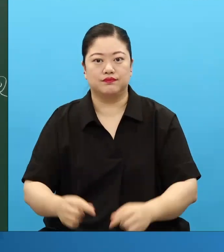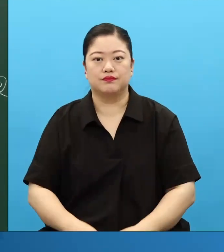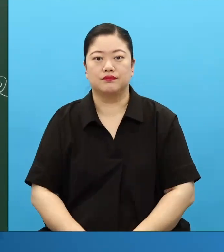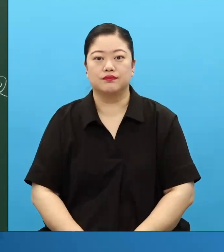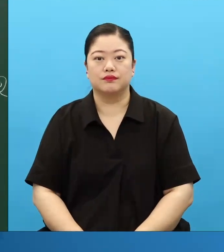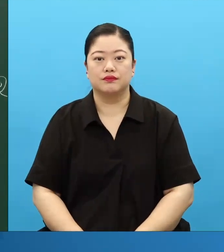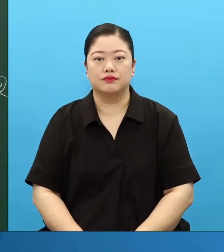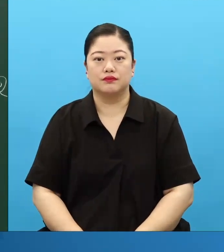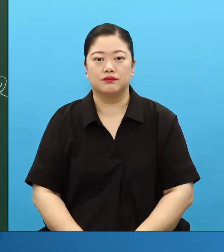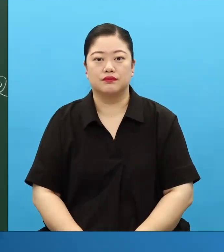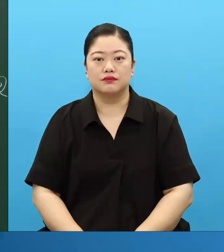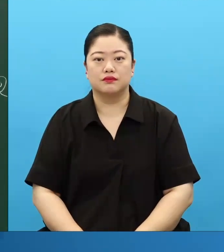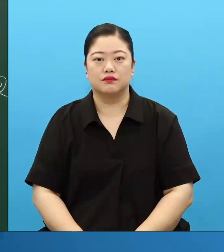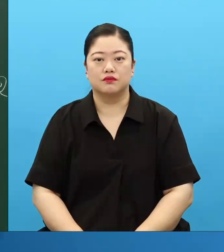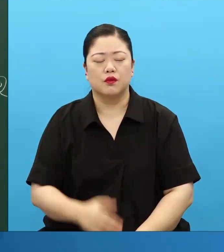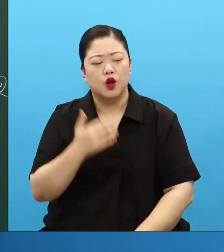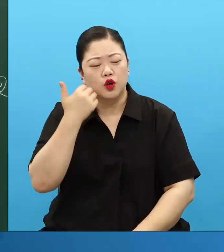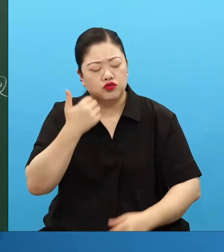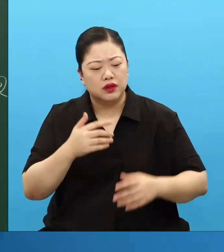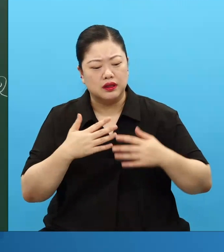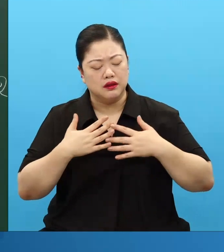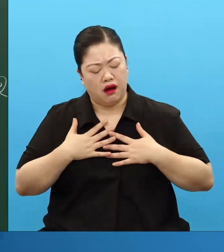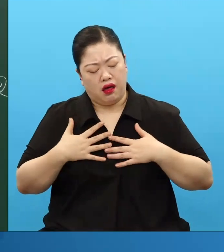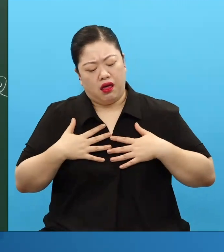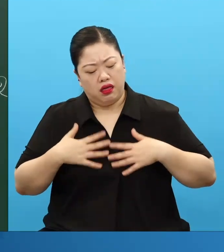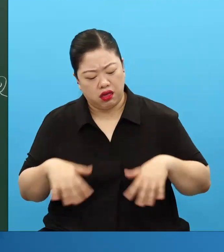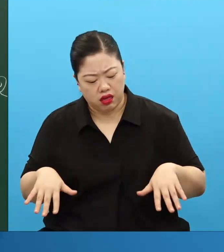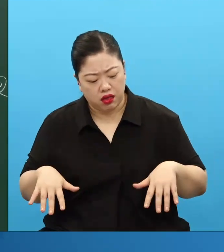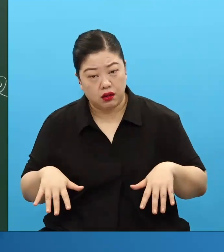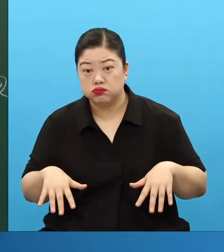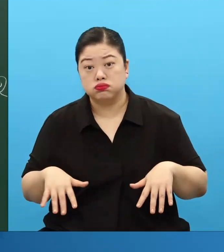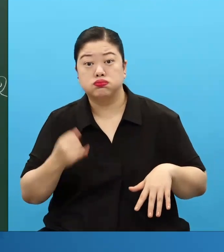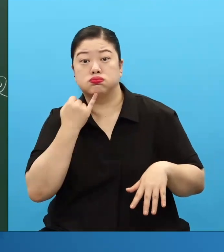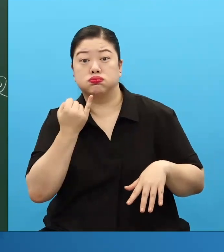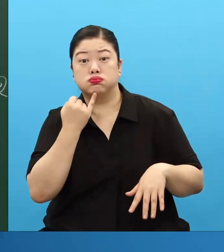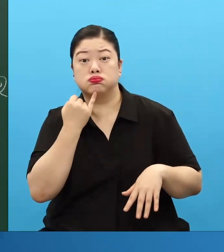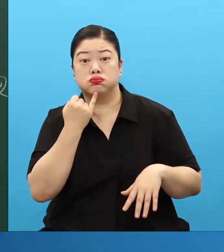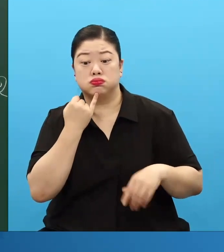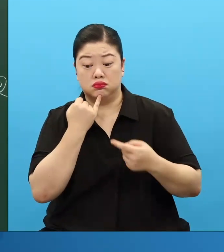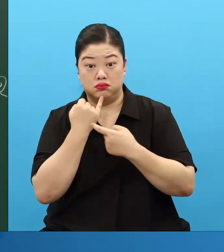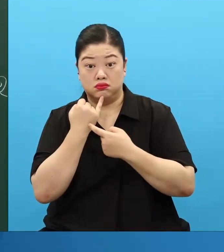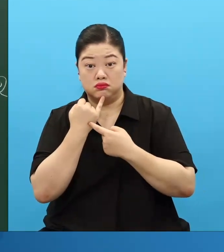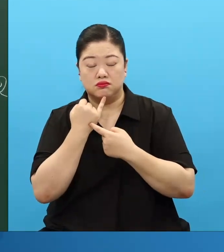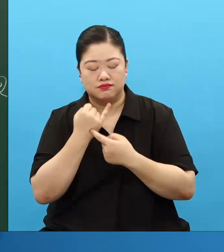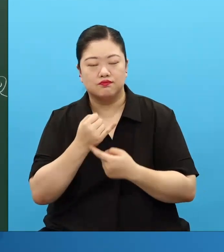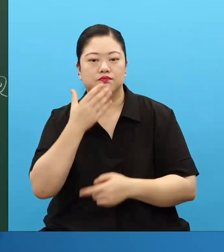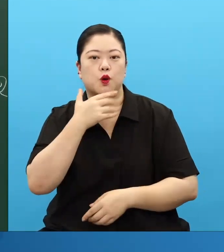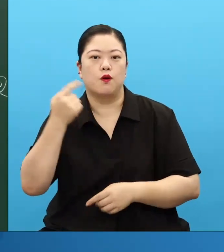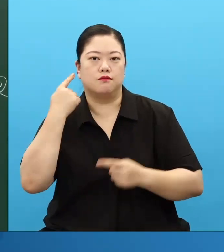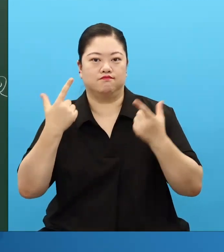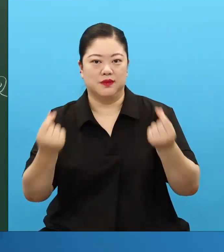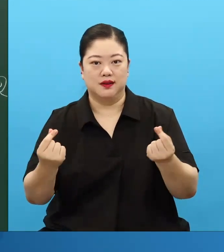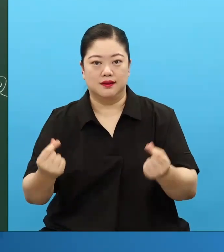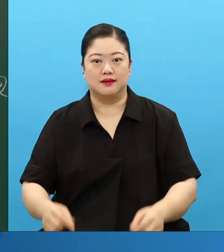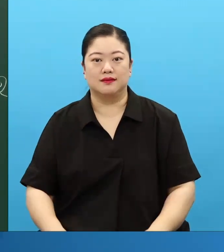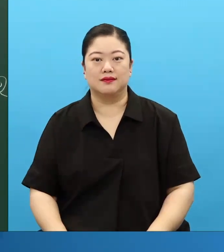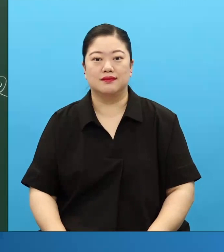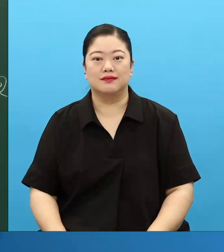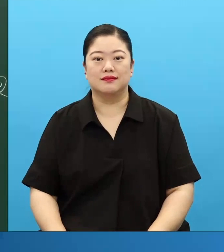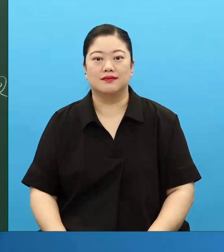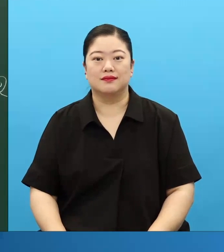시작해라. You have to muster up your 그게 strength and start 복음이요. anew. That is the 너 gospel. 나쁜 놈이니까 안 돼. 그게 율법이요. Oh, you're a terrible person. It's not going 그렇죠. to work for you. That's the